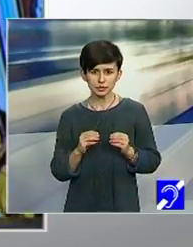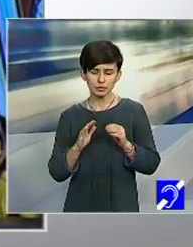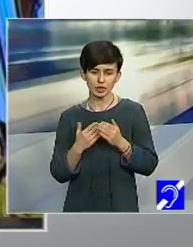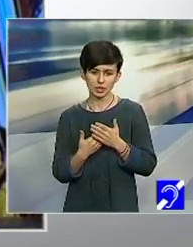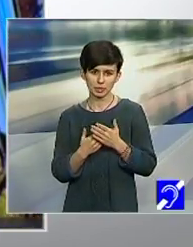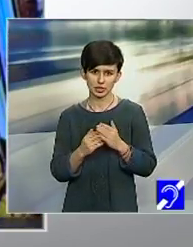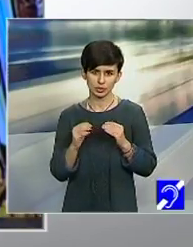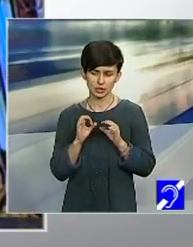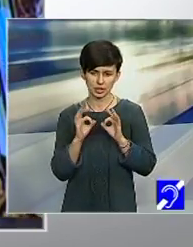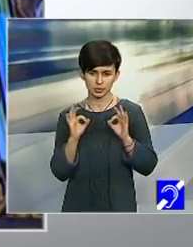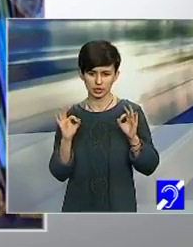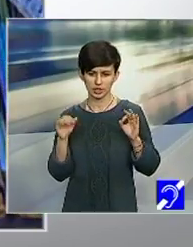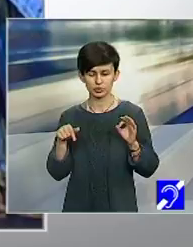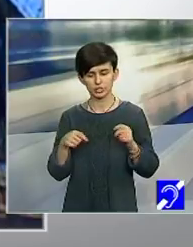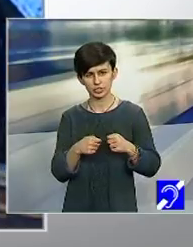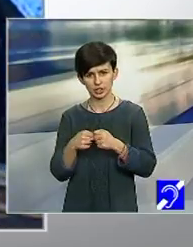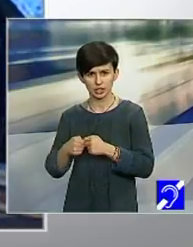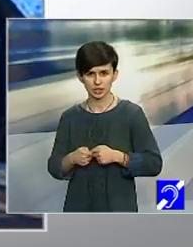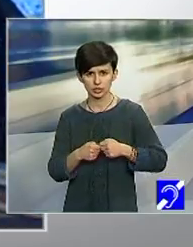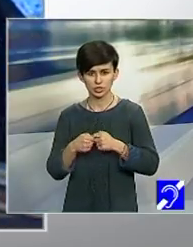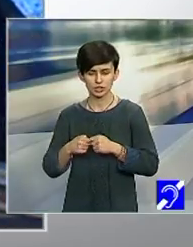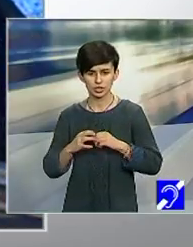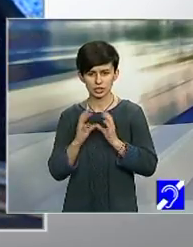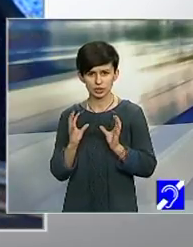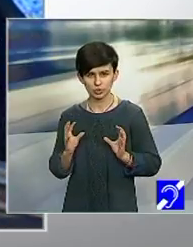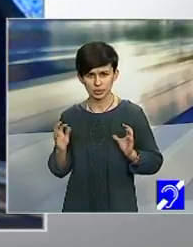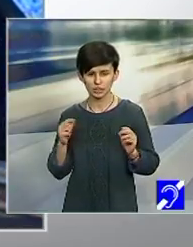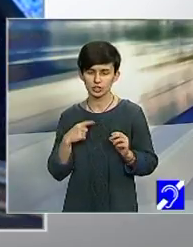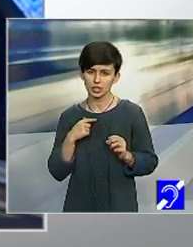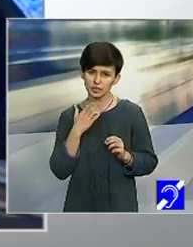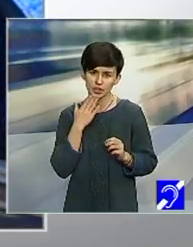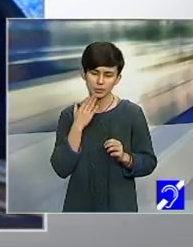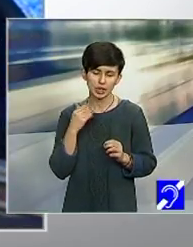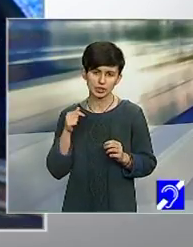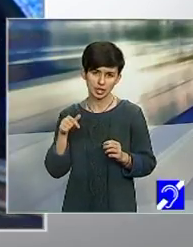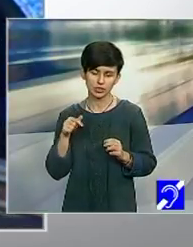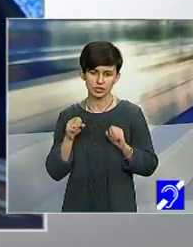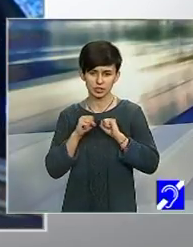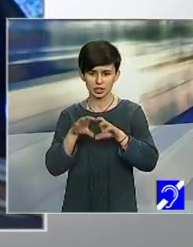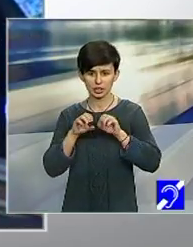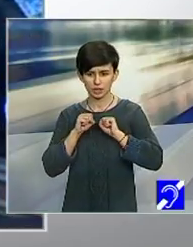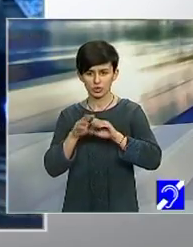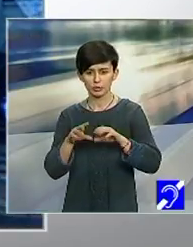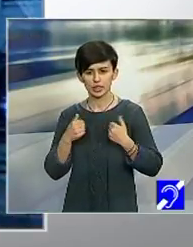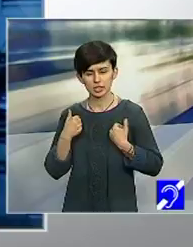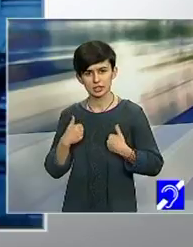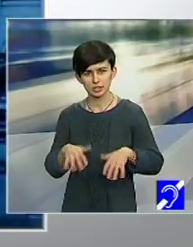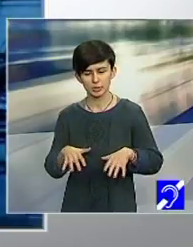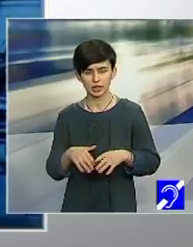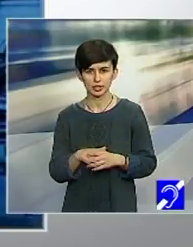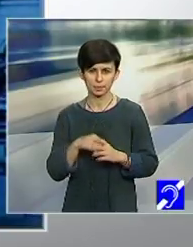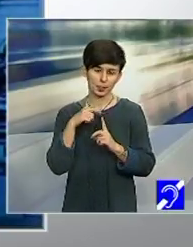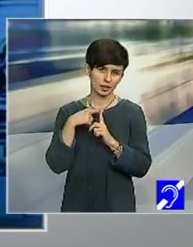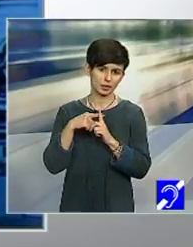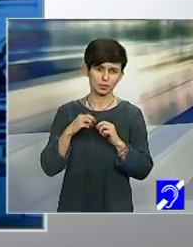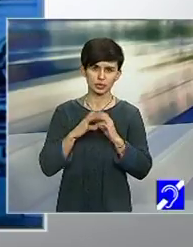societății românești. Și ar fi mare păcat ca această informație să se piardă. În plus, România, spre deosebire de